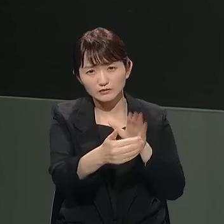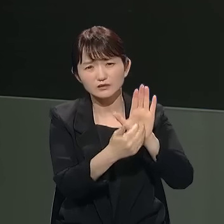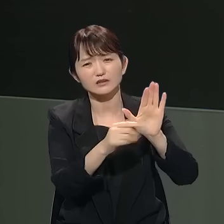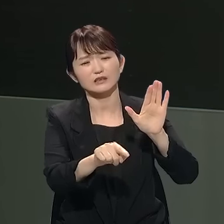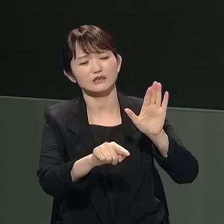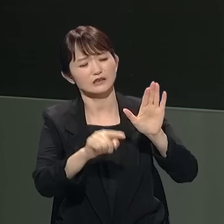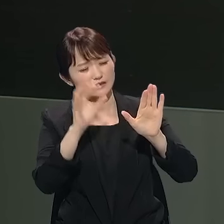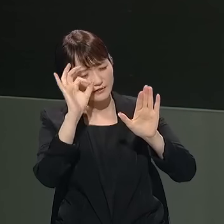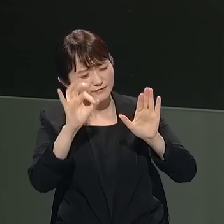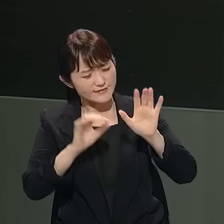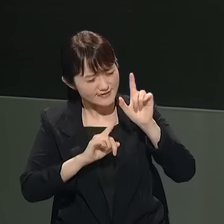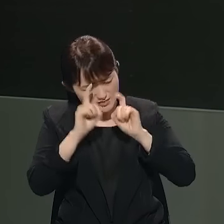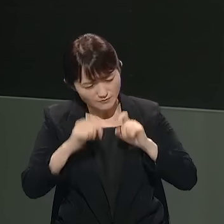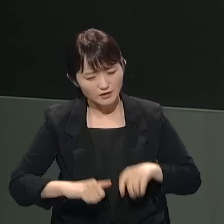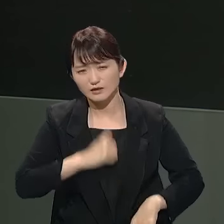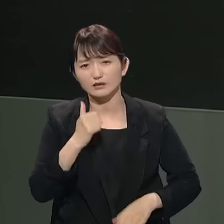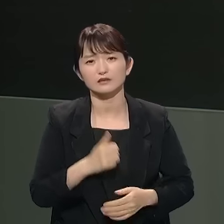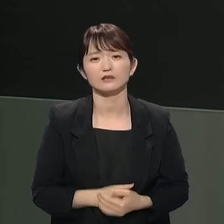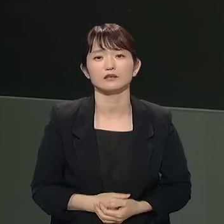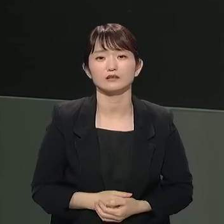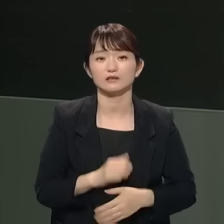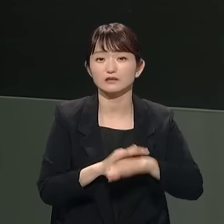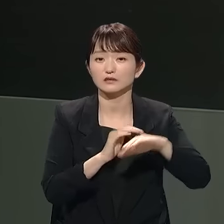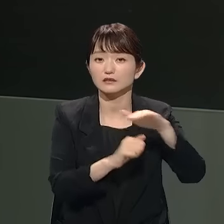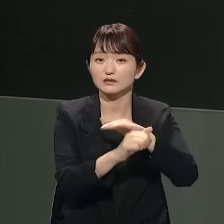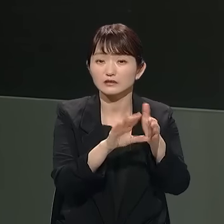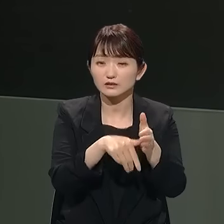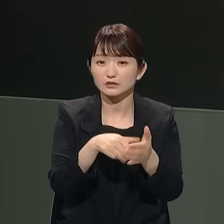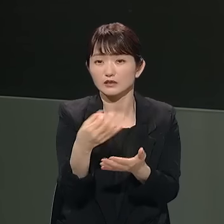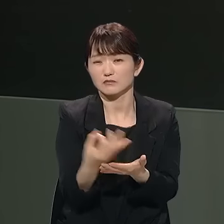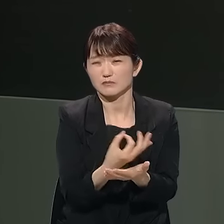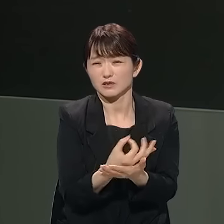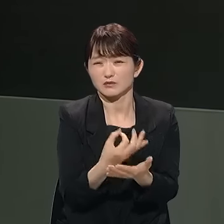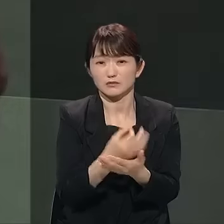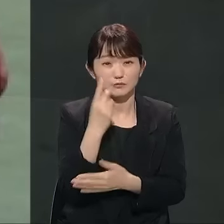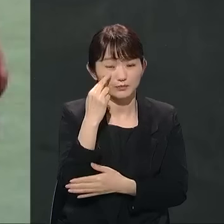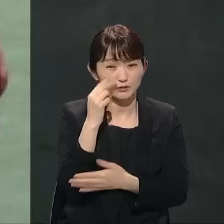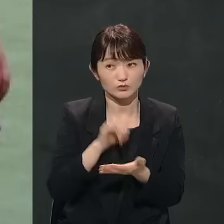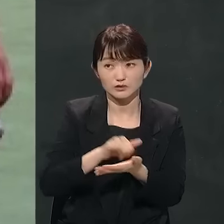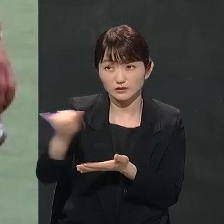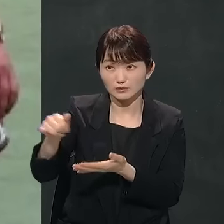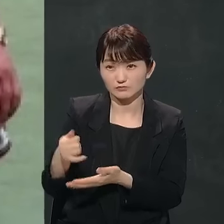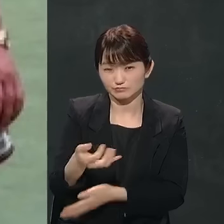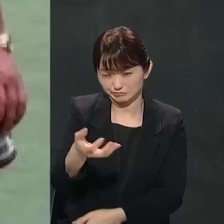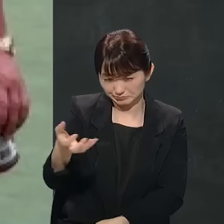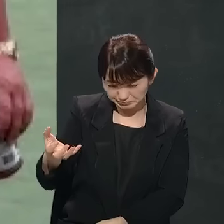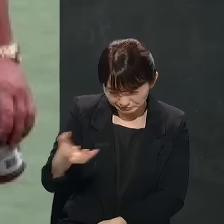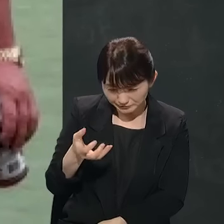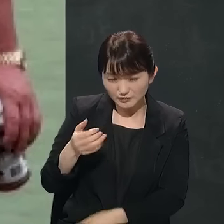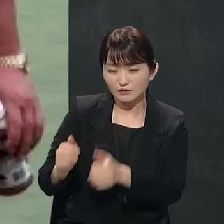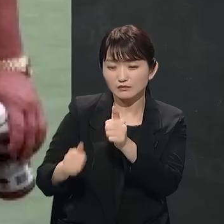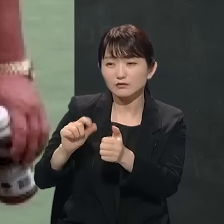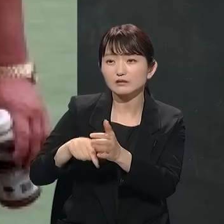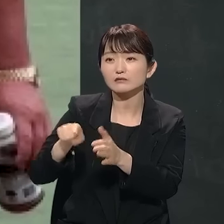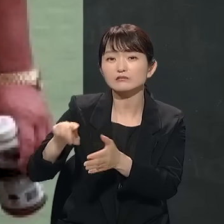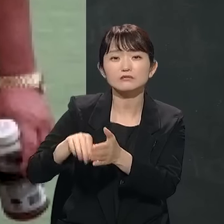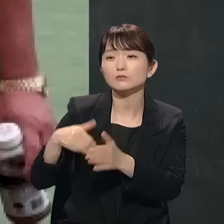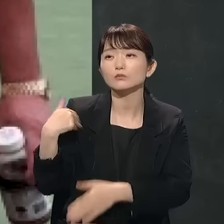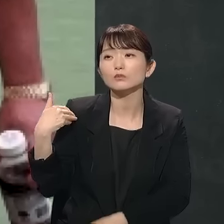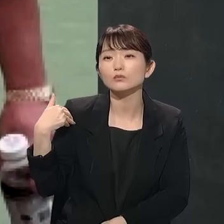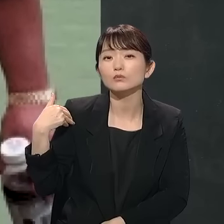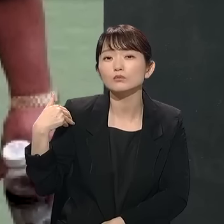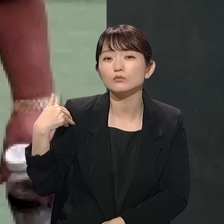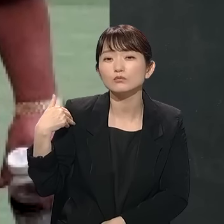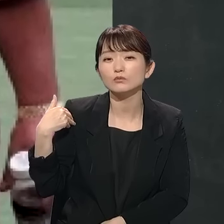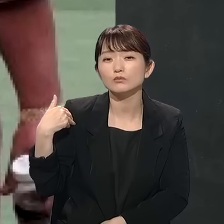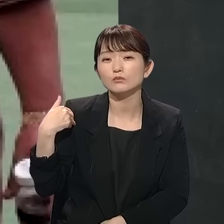그게 제일 짜증나고 화가 납니다. 자, 선수 시절 번, 그러니까 미국에서 투어를 할 때 그때 몰랐던